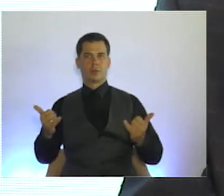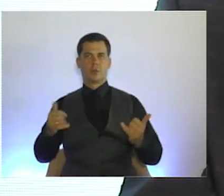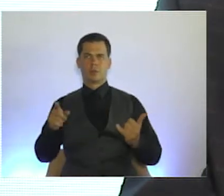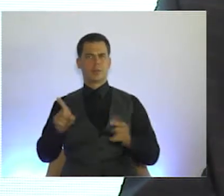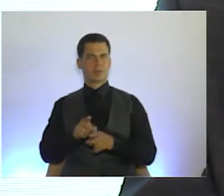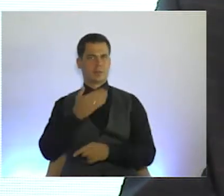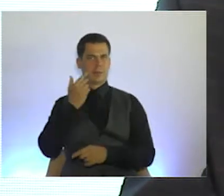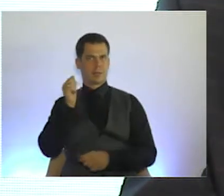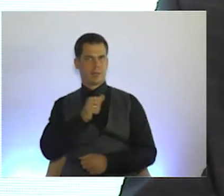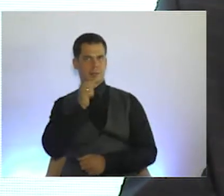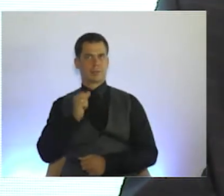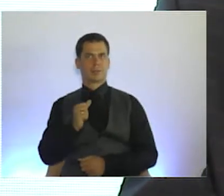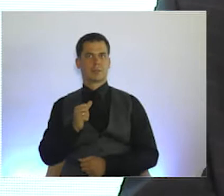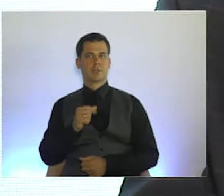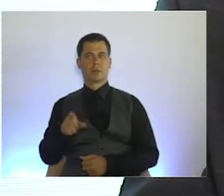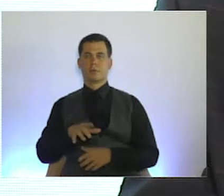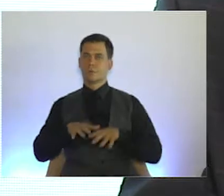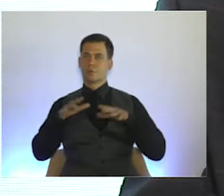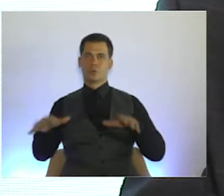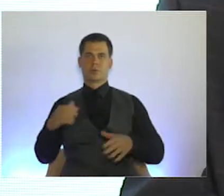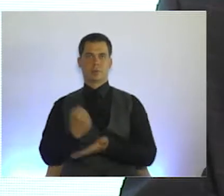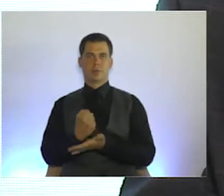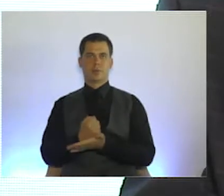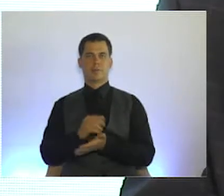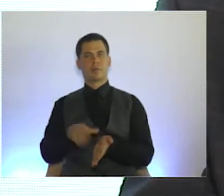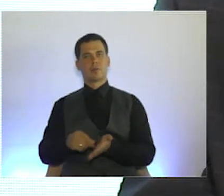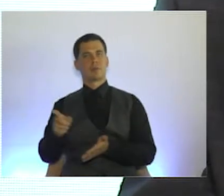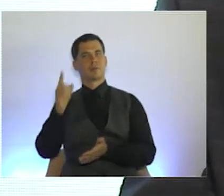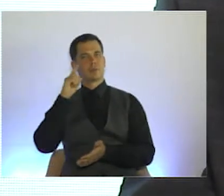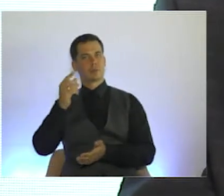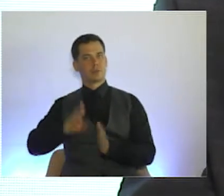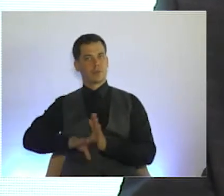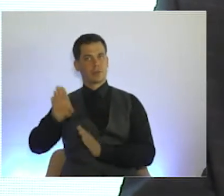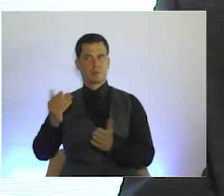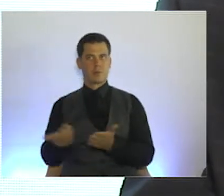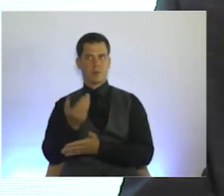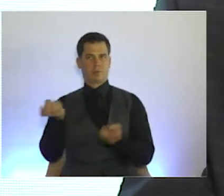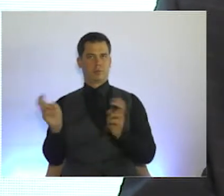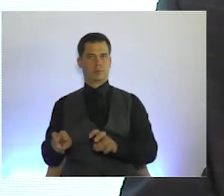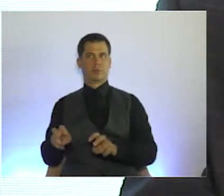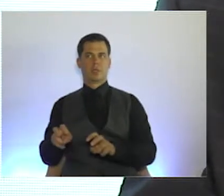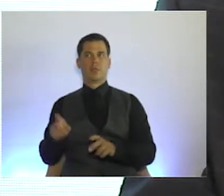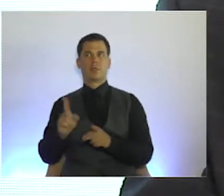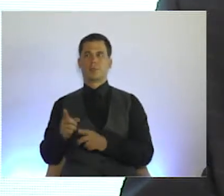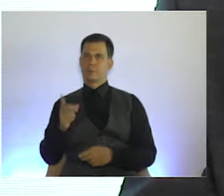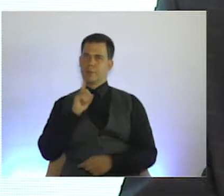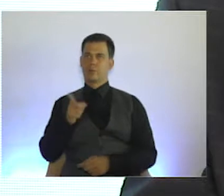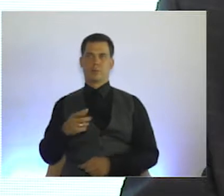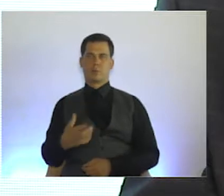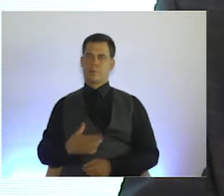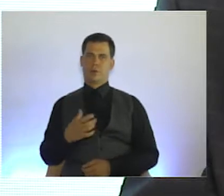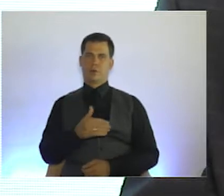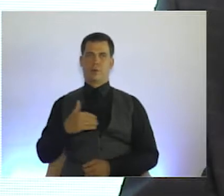jest tajemnicą, że w wielu przypadkach nowe kierunki kształcenia, i to jest bolączka z całą pewnością polskiego